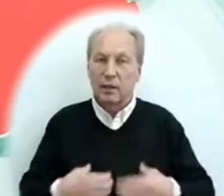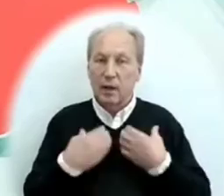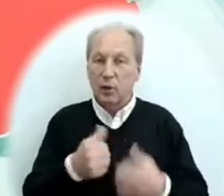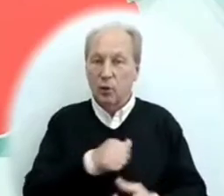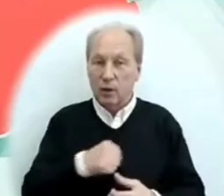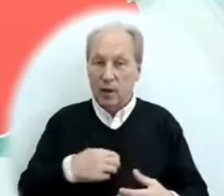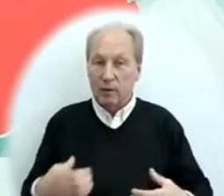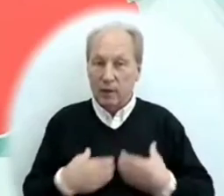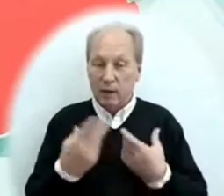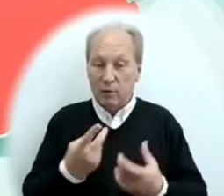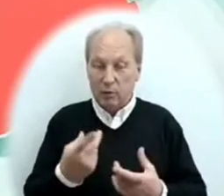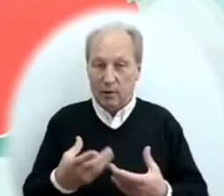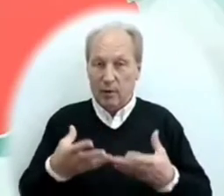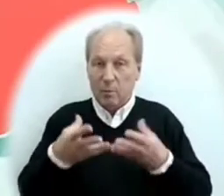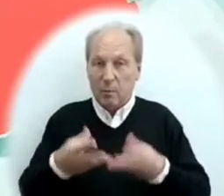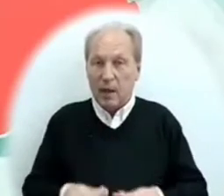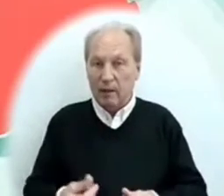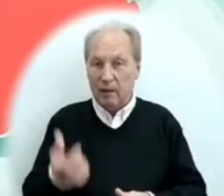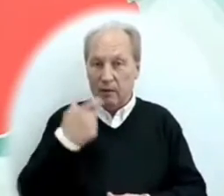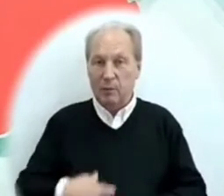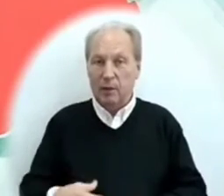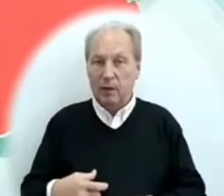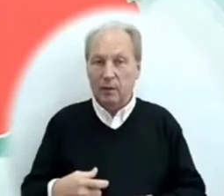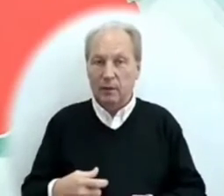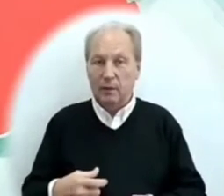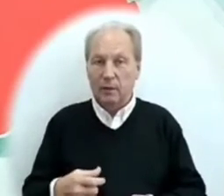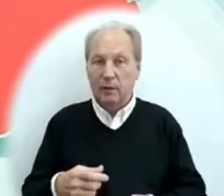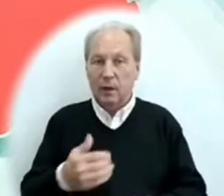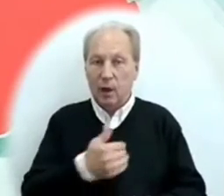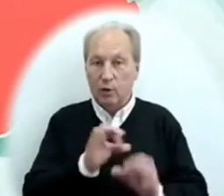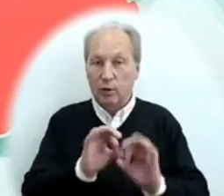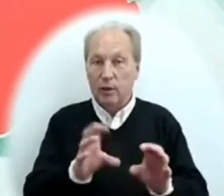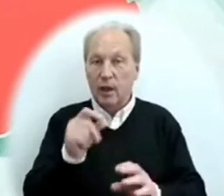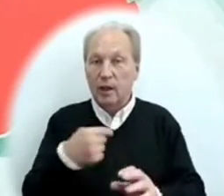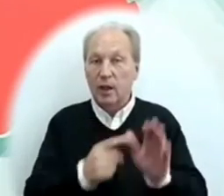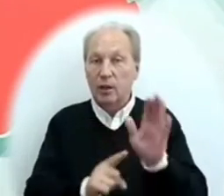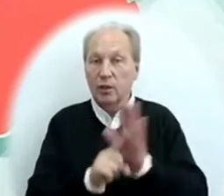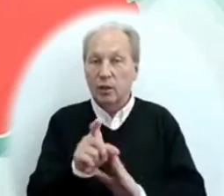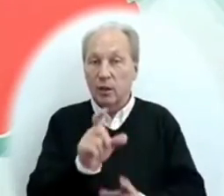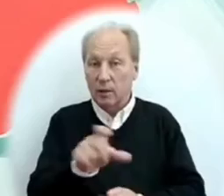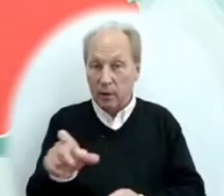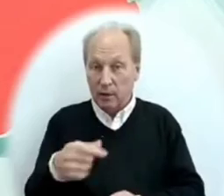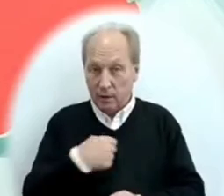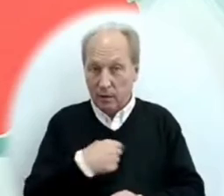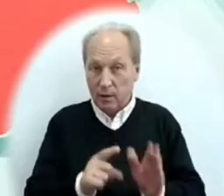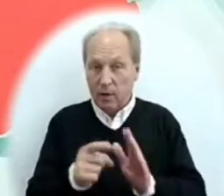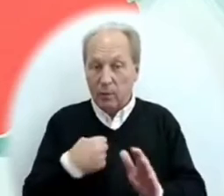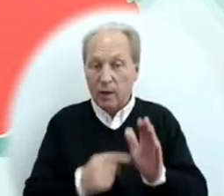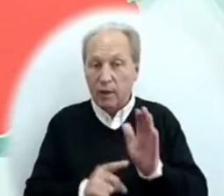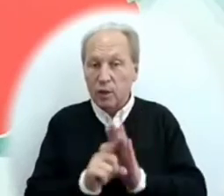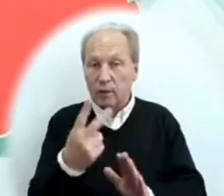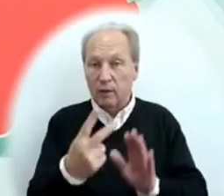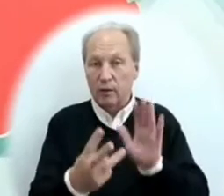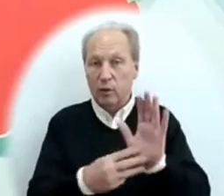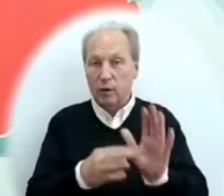себя преодолеть, это вообще труднее всего. И поэтому я хочу рассказать свою историю, как я начинала. Ребят, я начинала, когда мне было 28 лет,